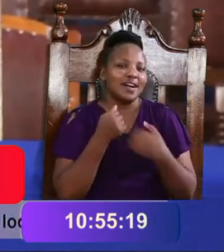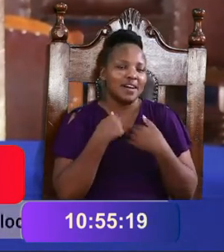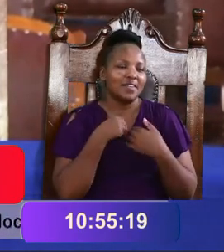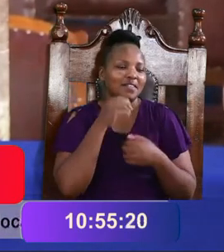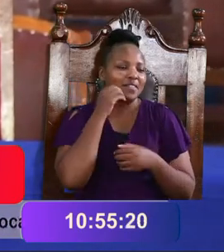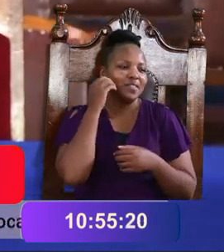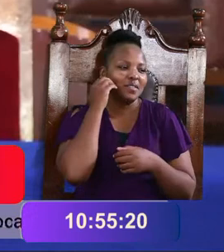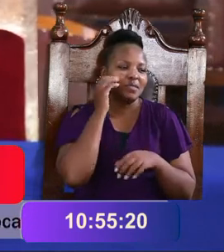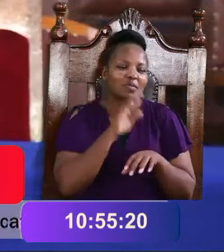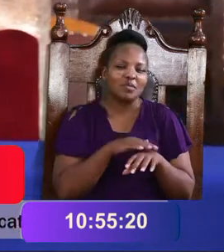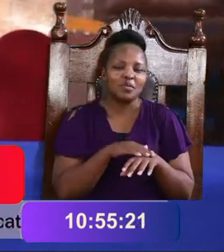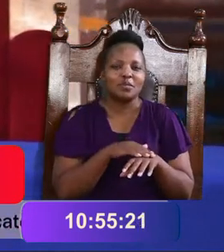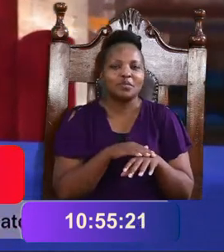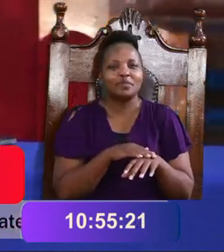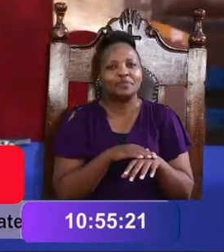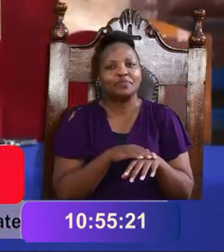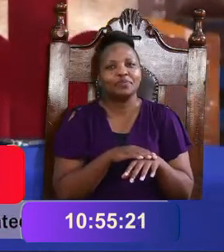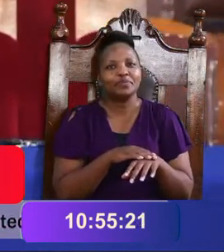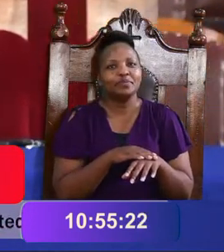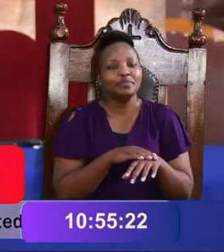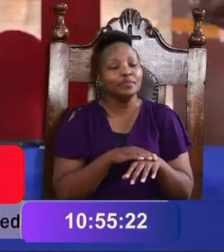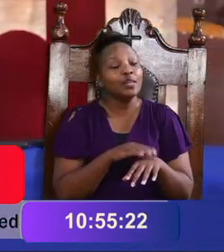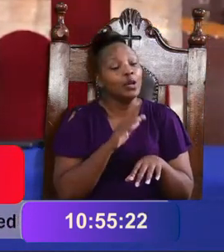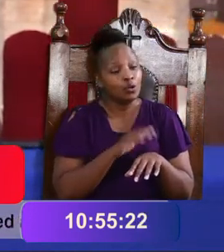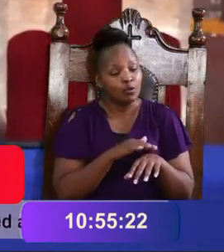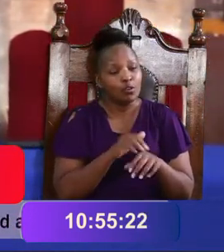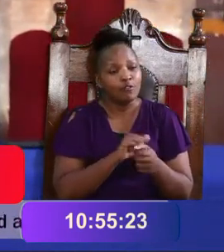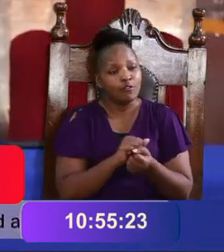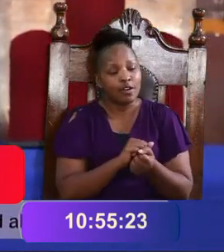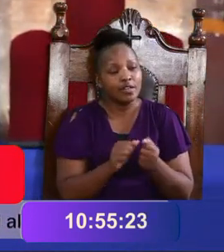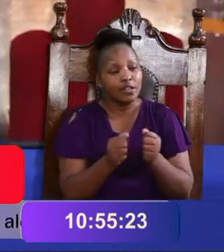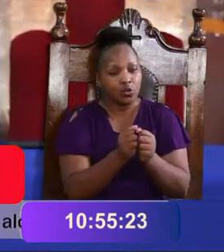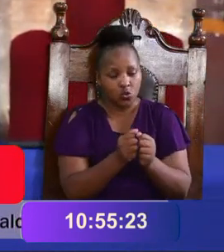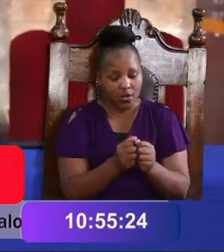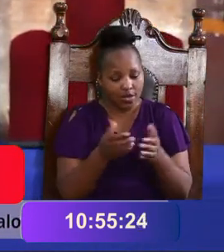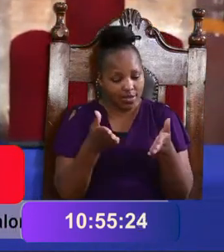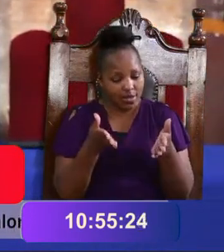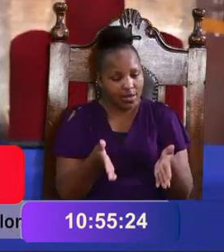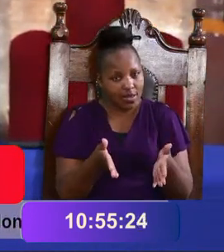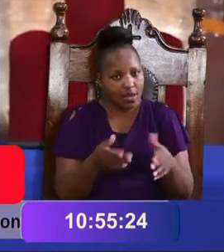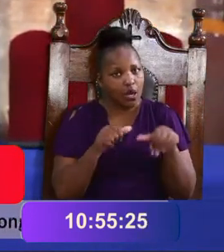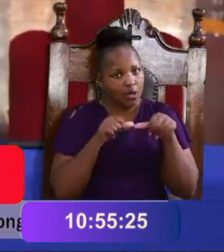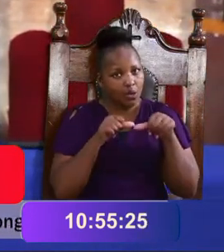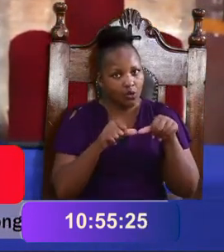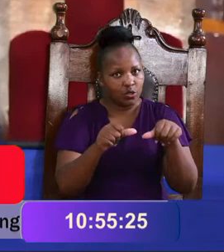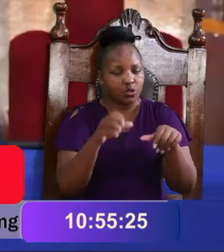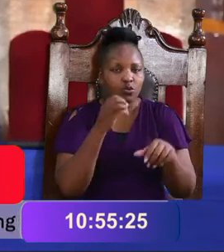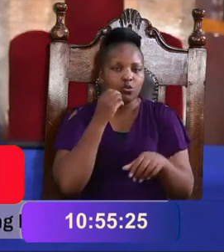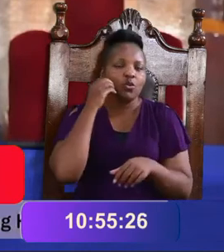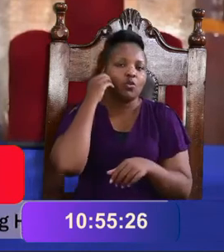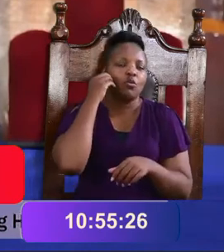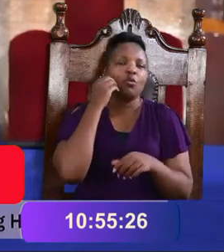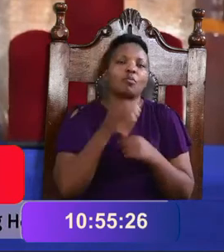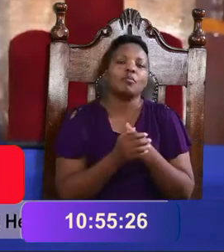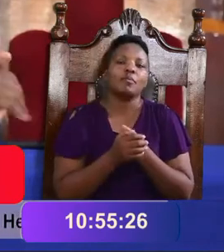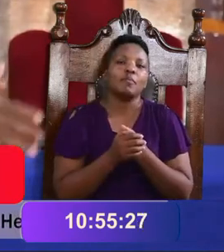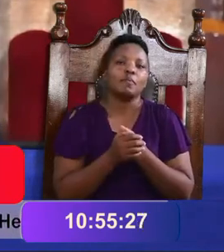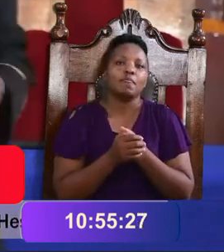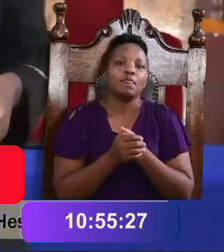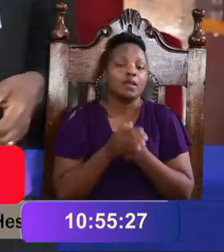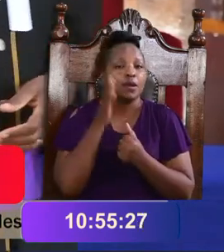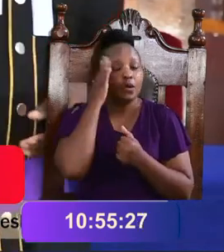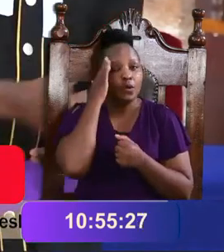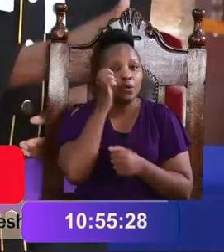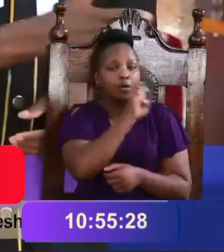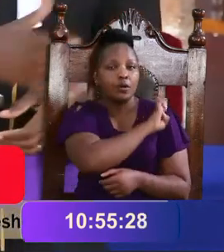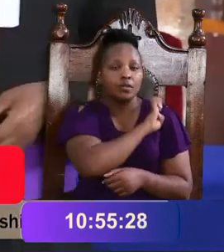nyumbani. Tunataka tuwe na Good Friday pamoja, ndi arafu tu extend kule manyumbani. Unajua Easter